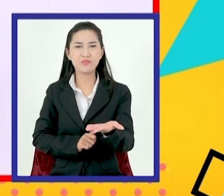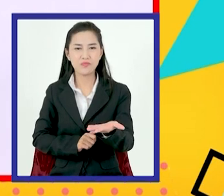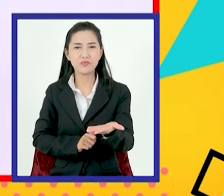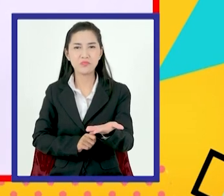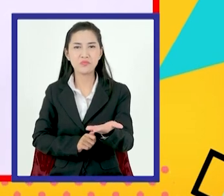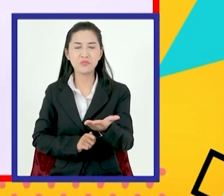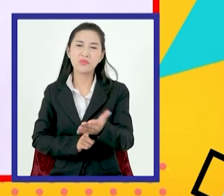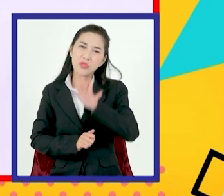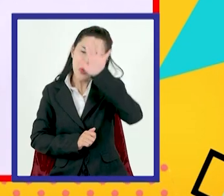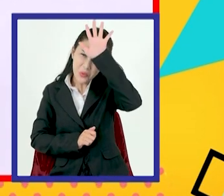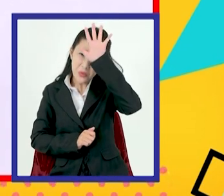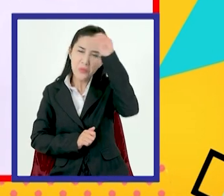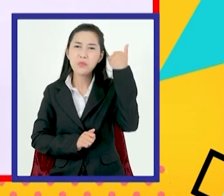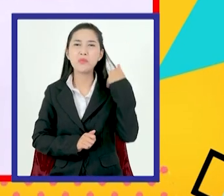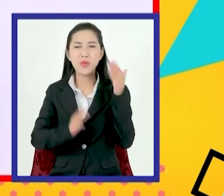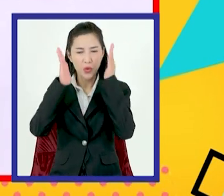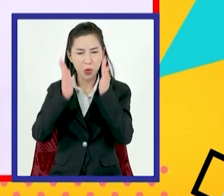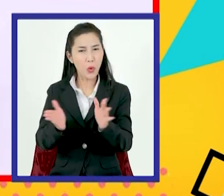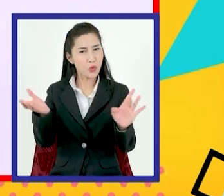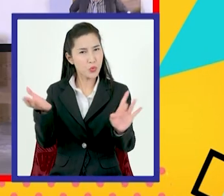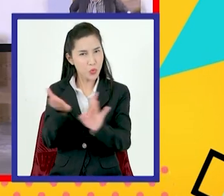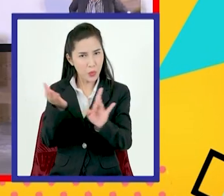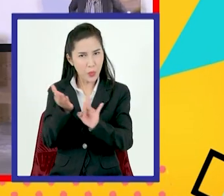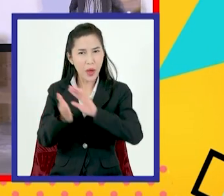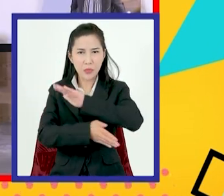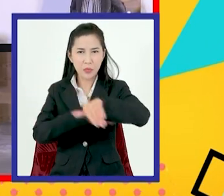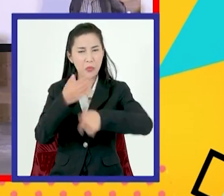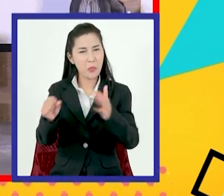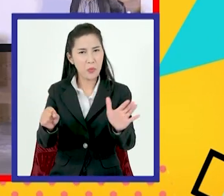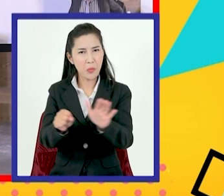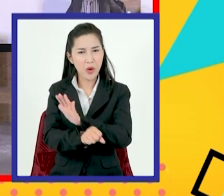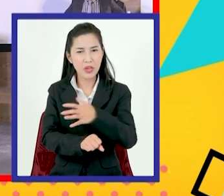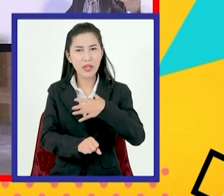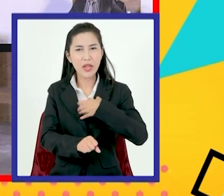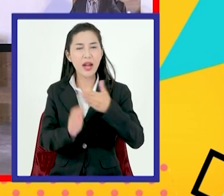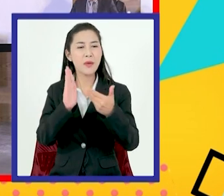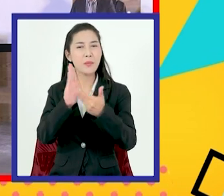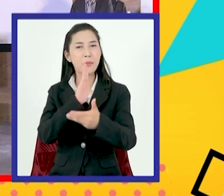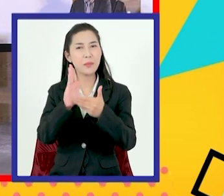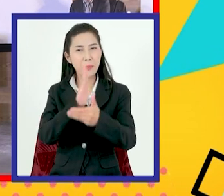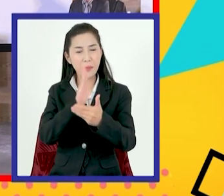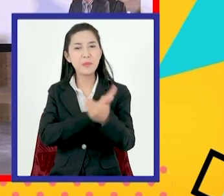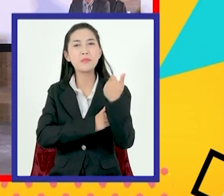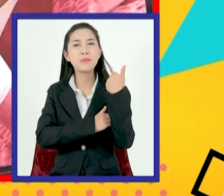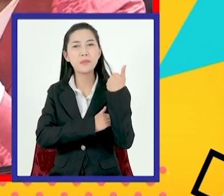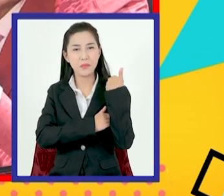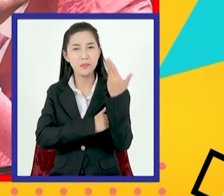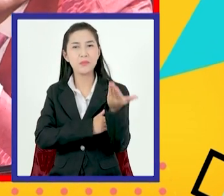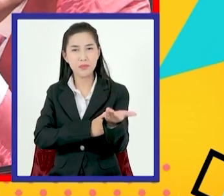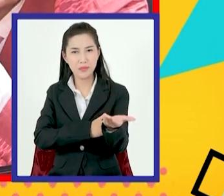หมทุกสิ่งทุกอย่างเนี่ยเรามีคนคุณภาพแท้ๆหรือถ้าอยากจะได้ทางภาคอีสานบ้างเราก็มีอาจารย์สมช